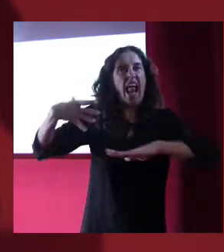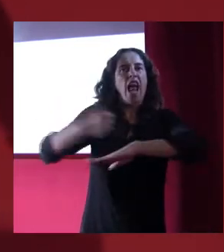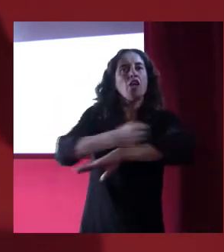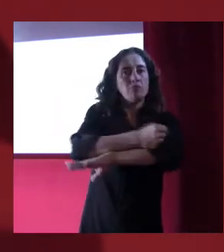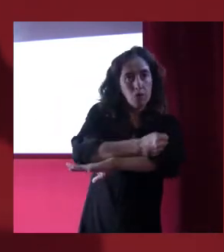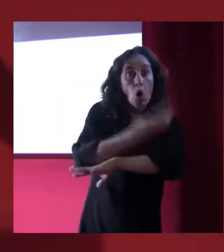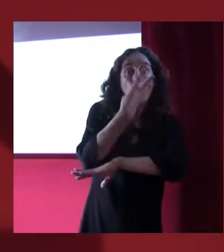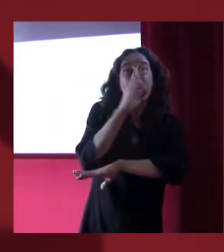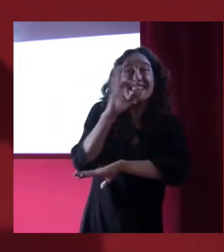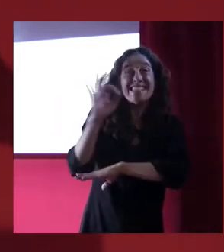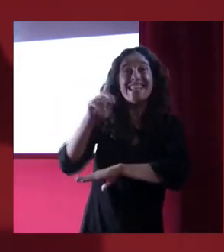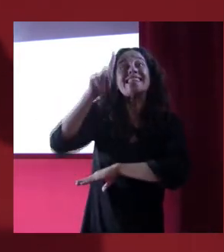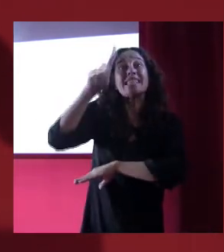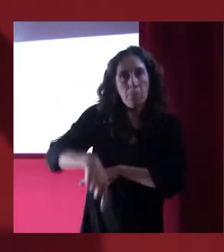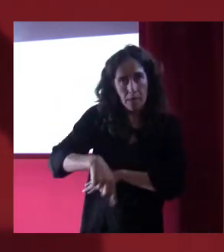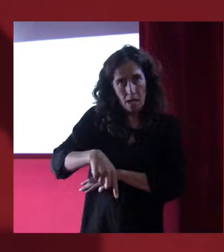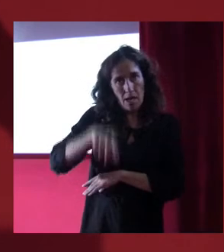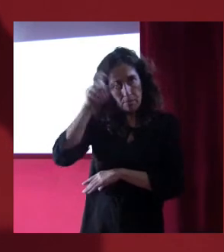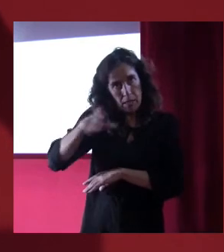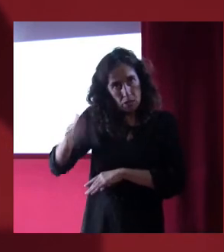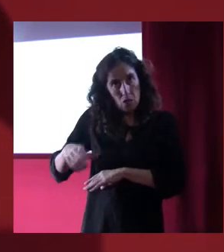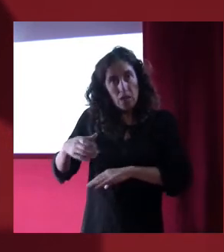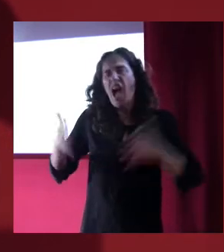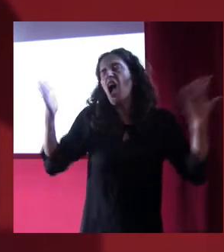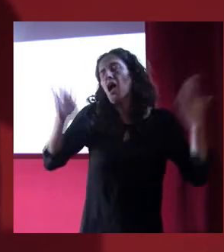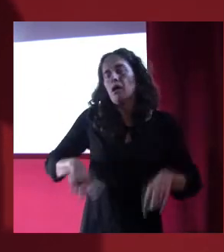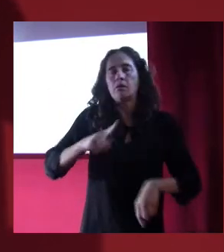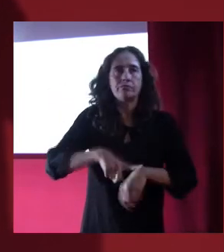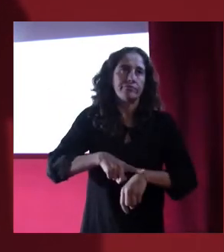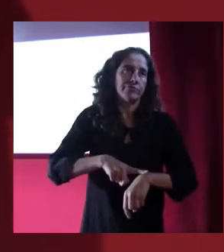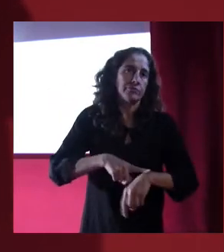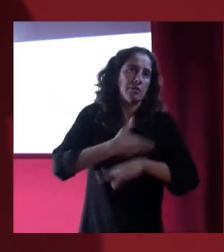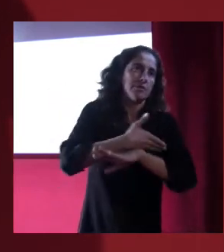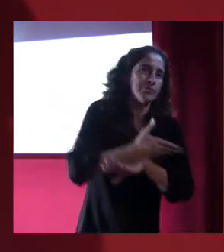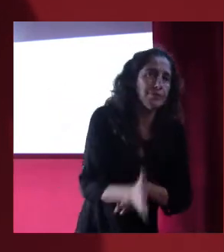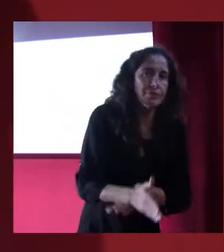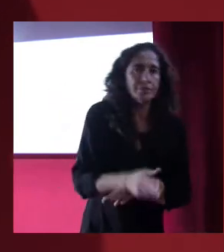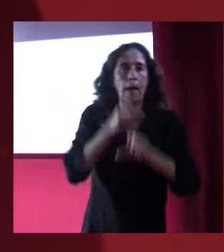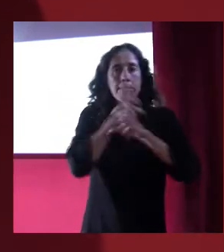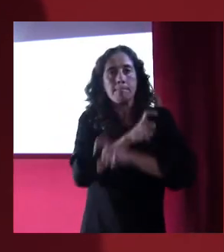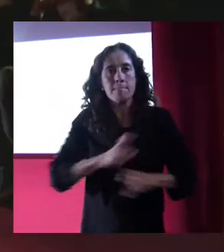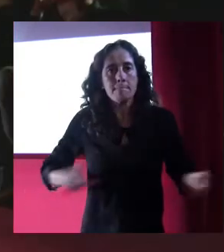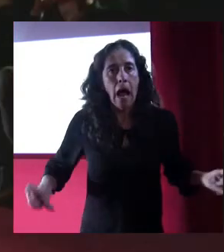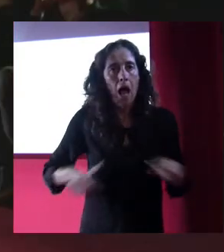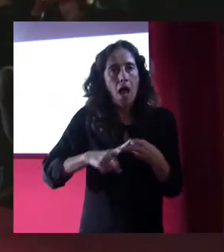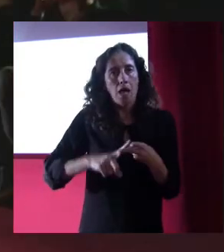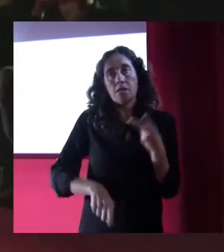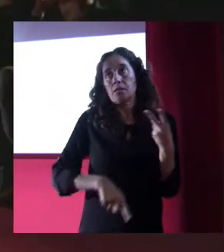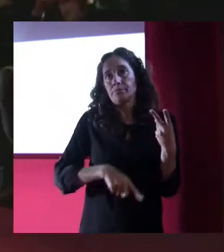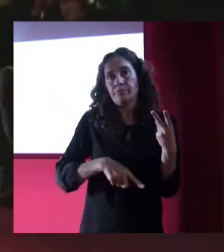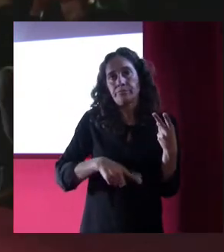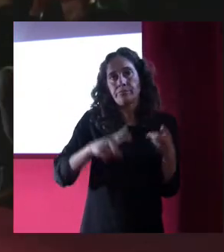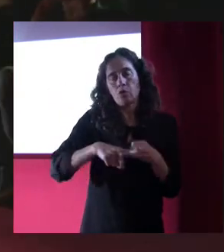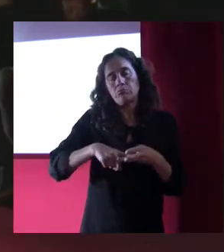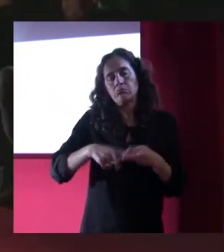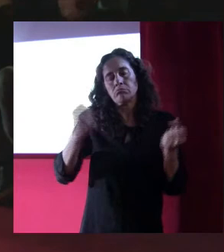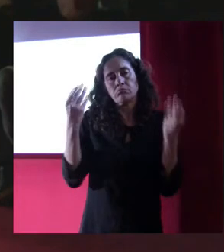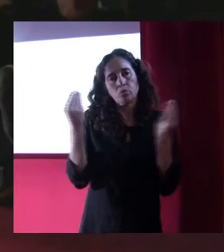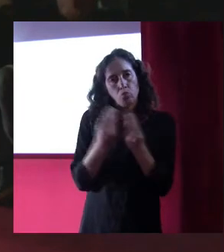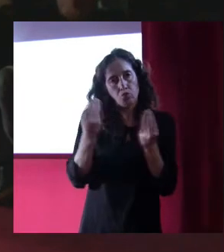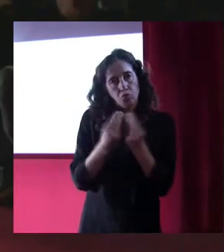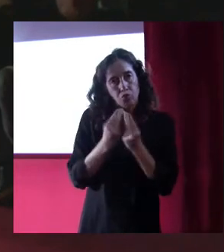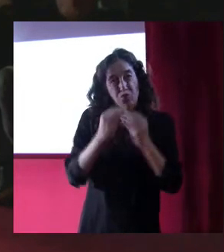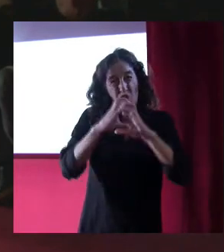400.000 persones, malgrat la impuntualitat, malgrat les vagues i malgrat el fet de la saturació que tenen